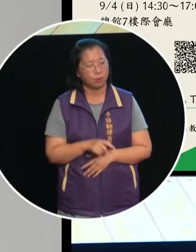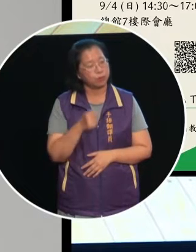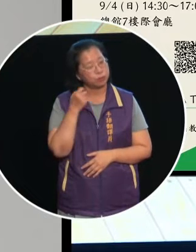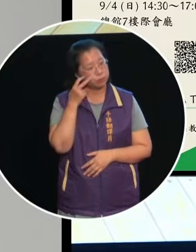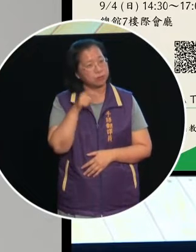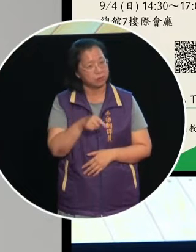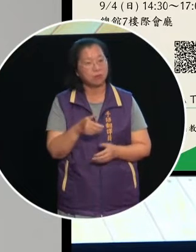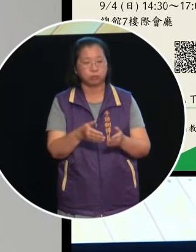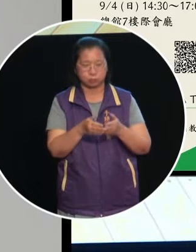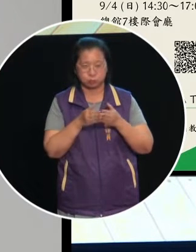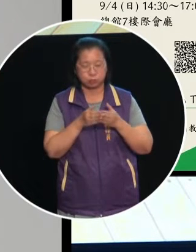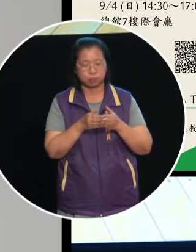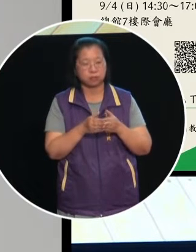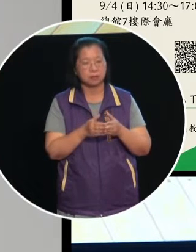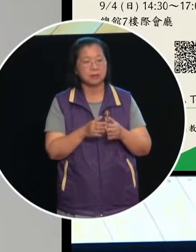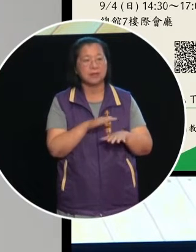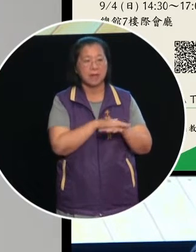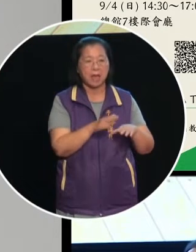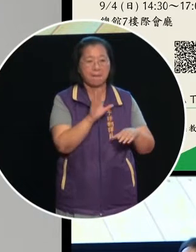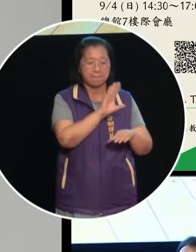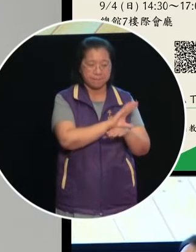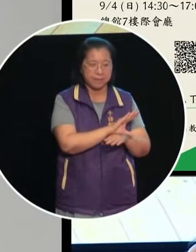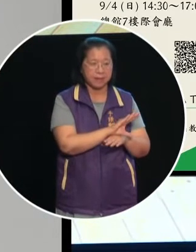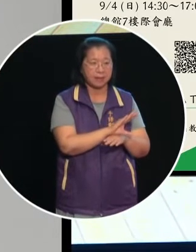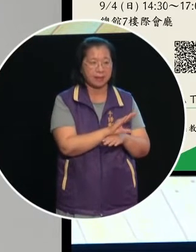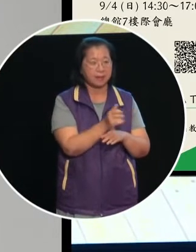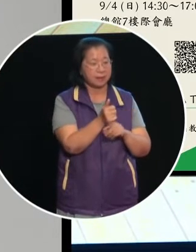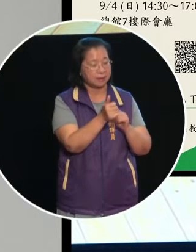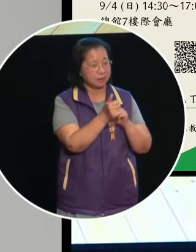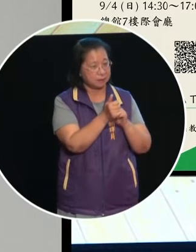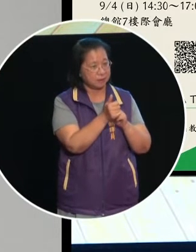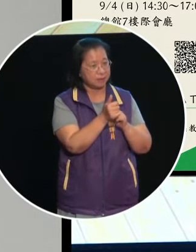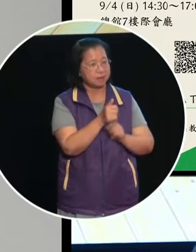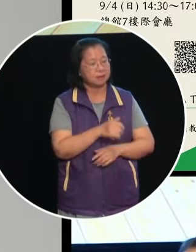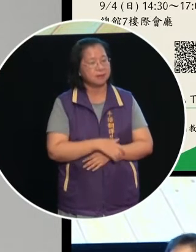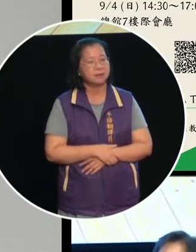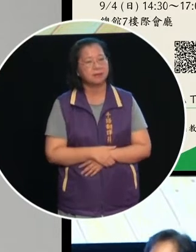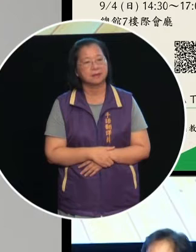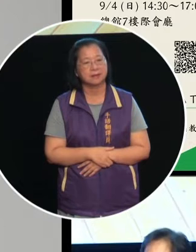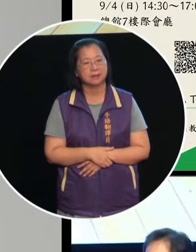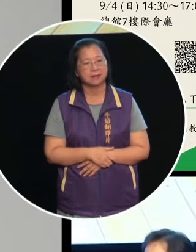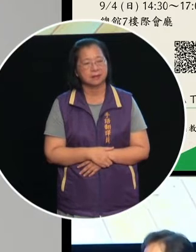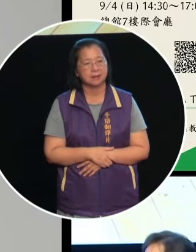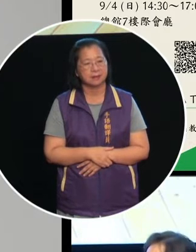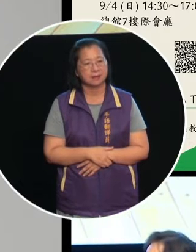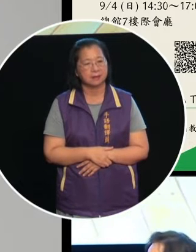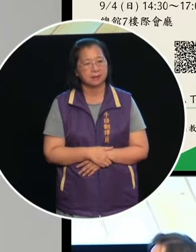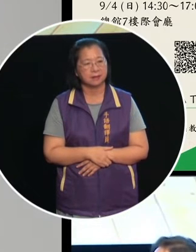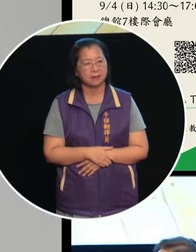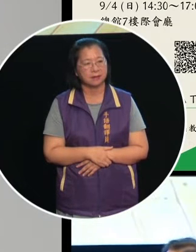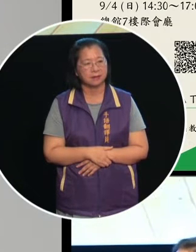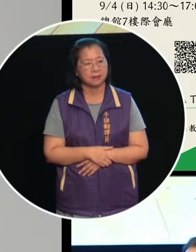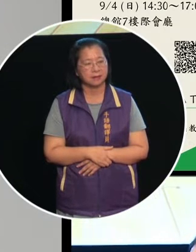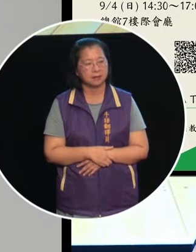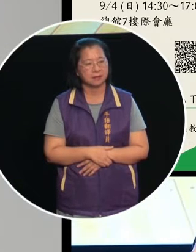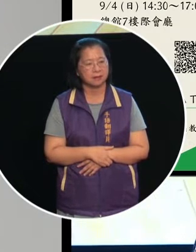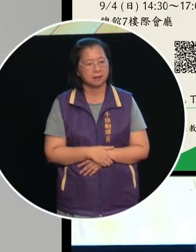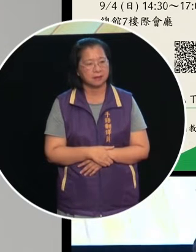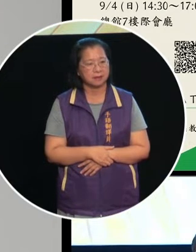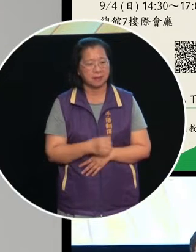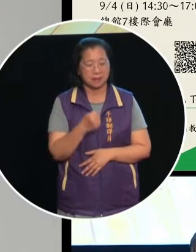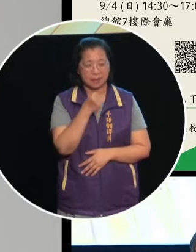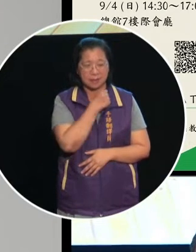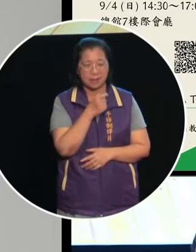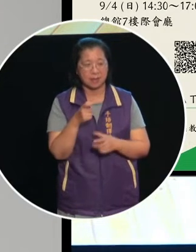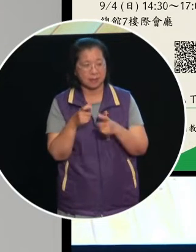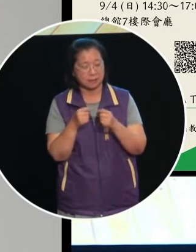然后安倍先生获得已经是 目已经向间台陆关系的建